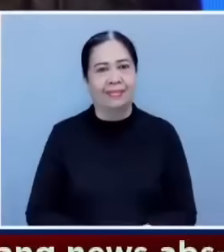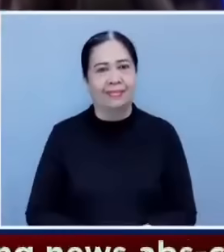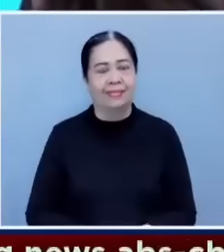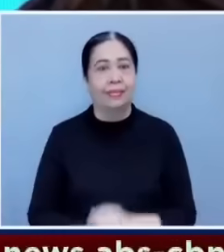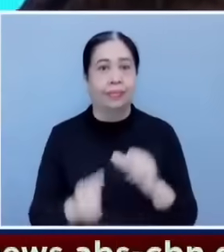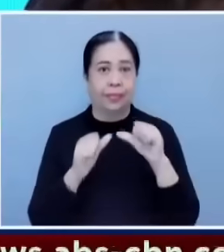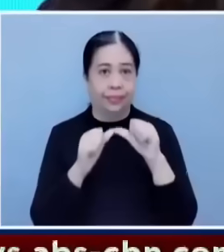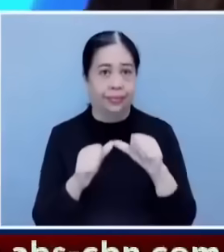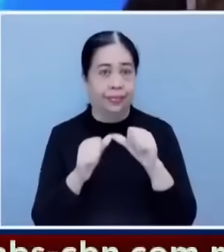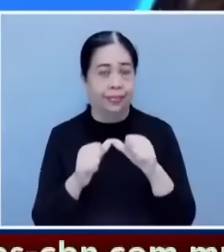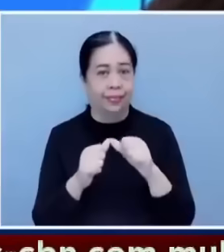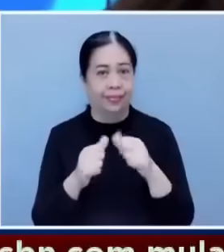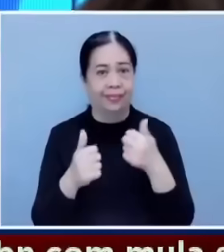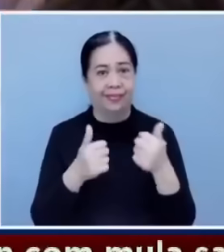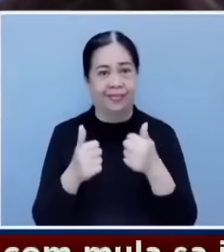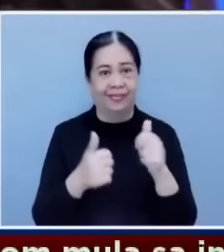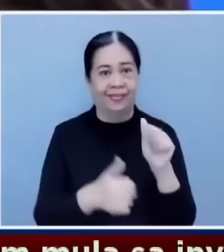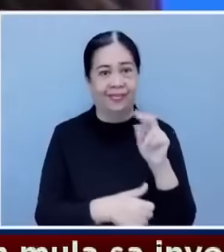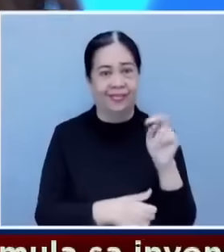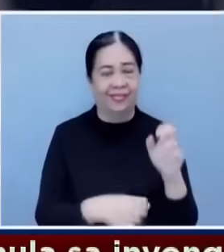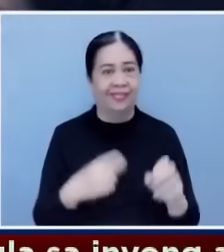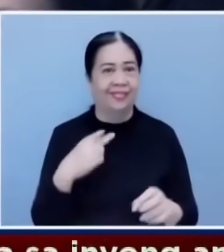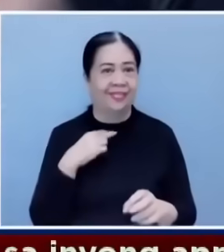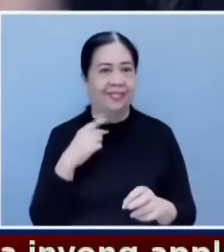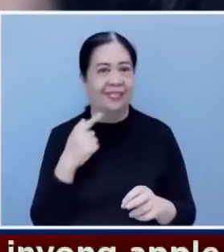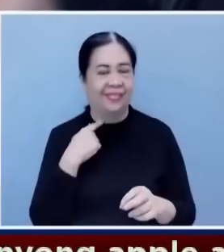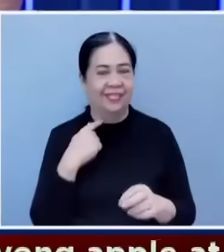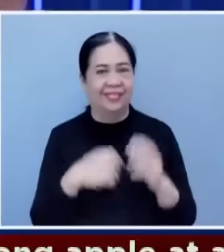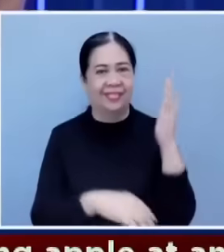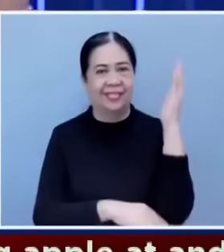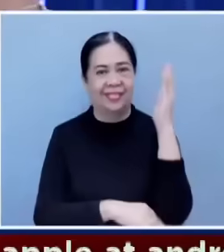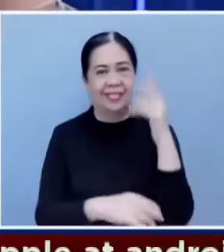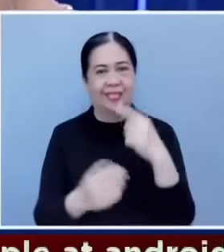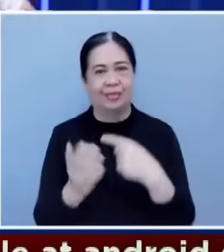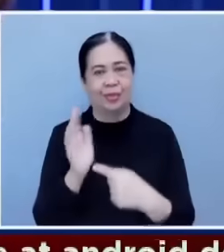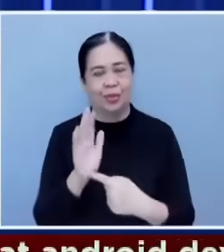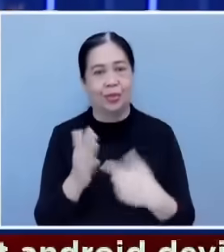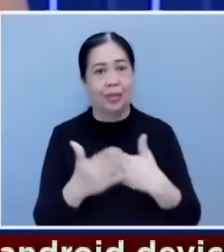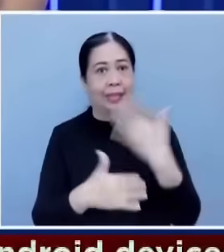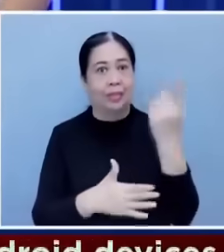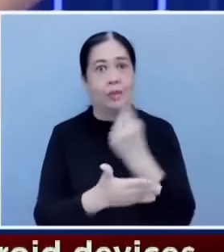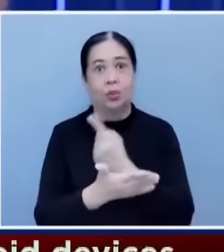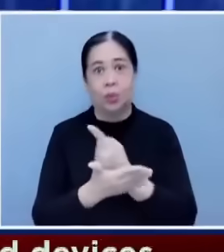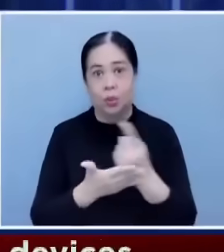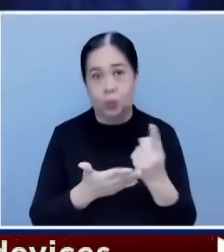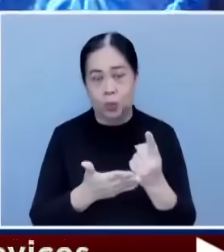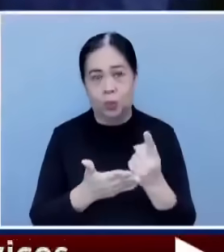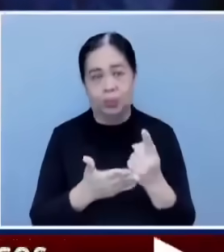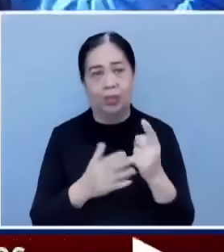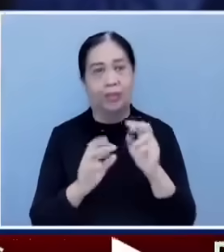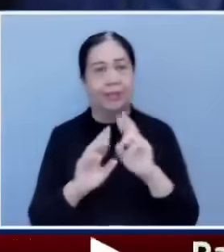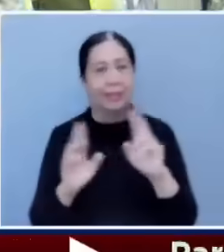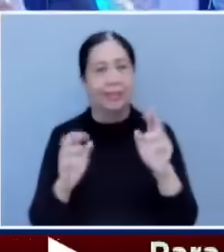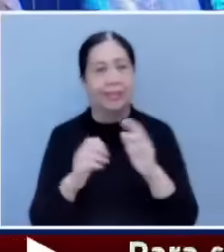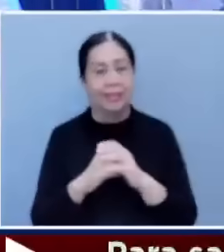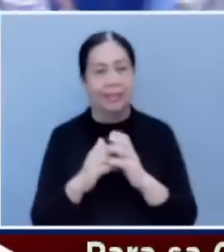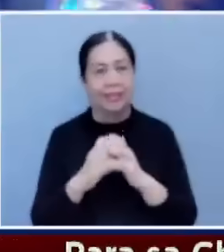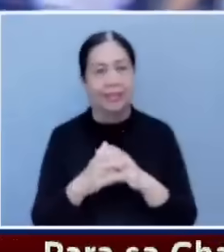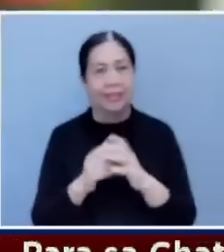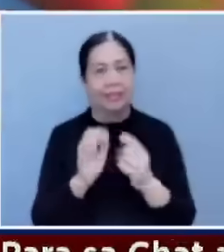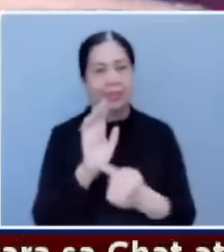Magpapatuloy ang patalbugan ni Ann at Vice sa Noontime Show. Dahil sa susunod na linggo, aarangkada na ang Magpasikat